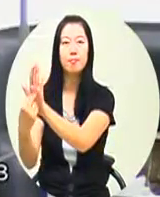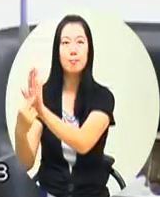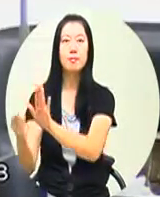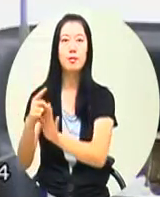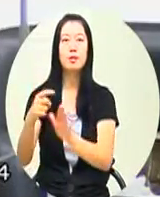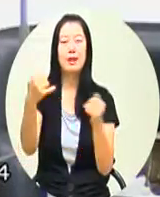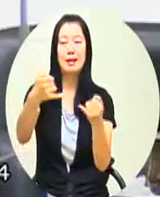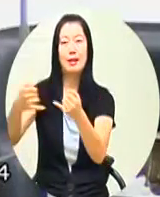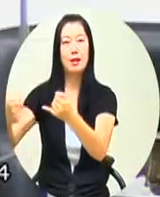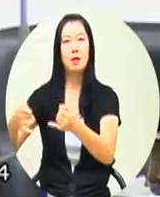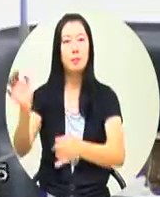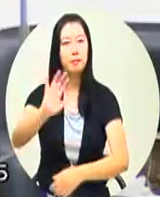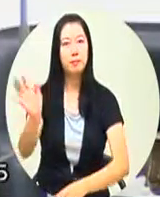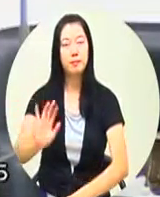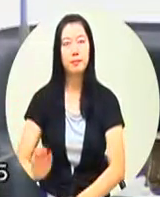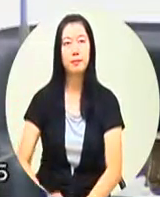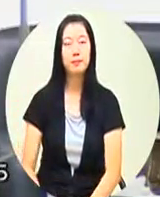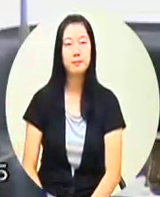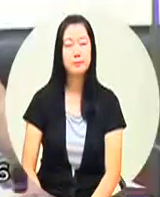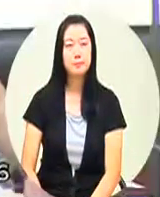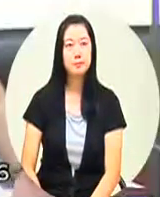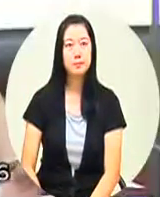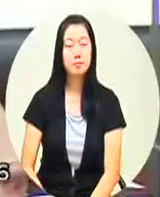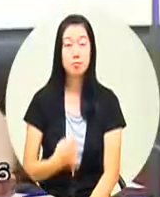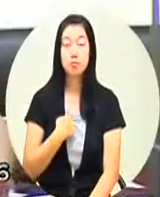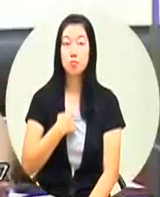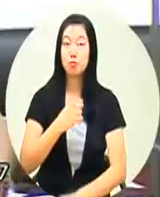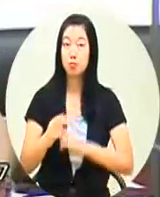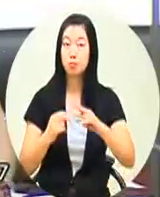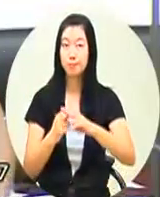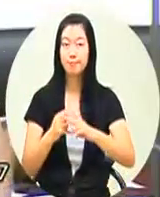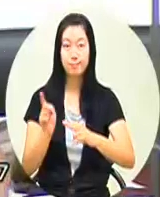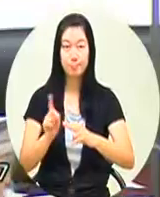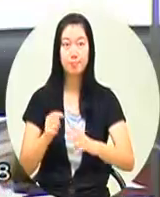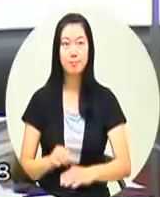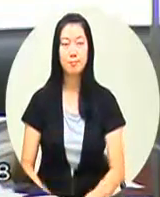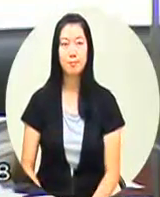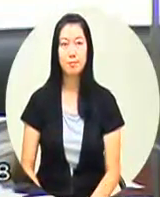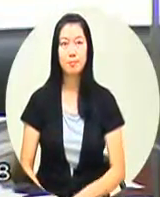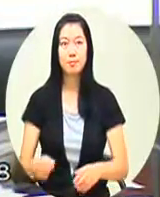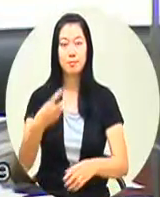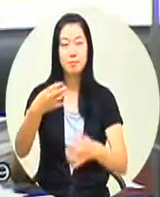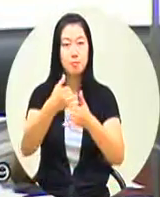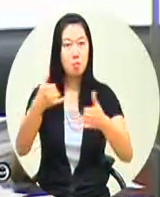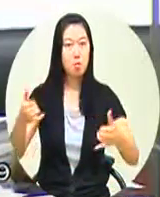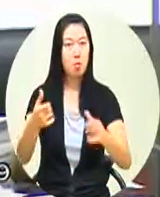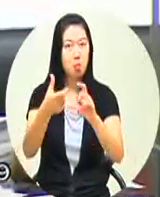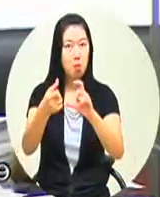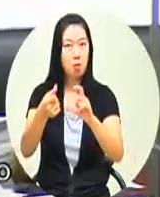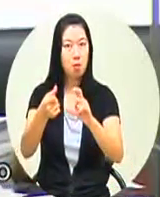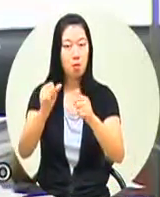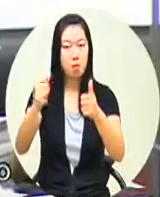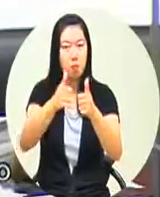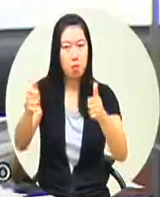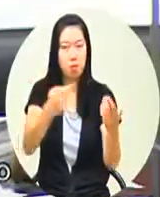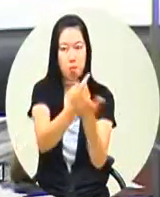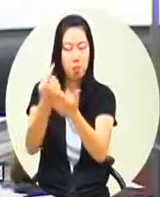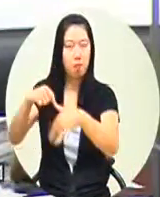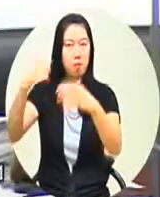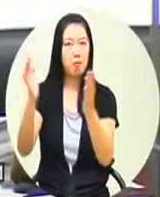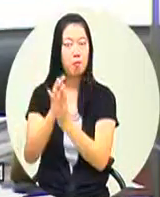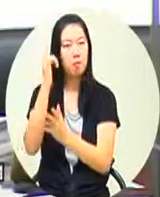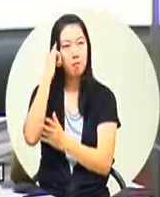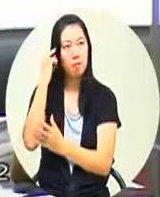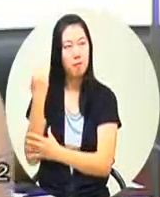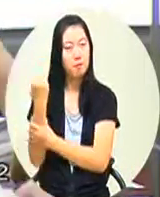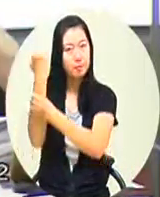严重啊。吼、哦，其实我相信在座三民区全部的议员嘛，是大家拢正支持这个案啊。